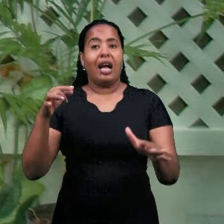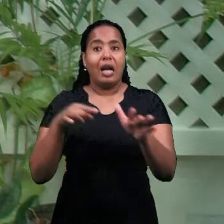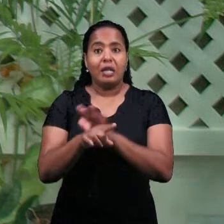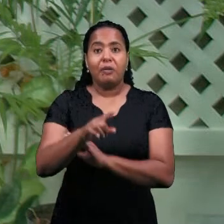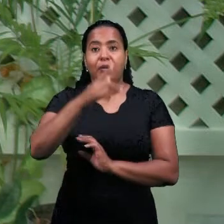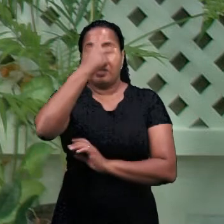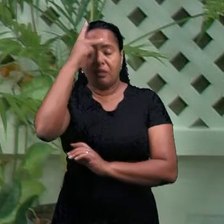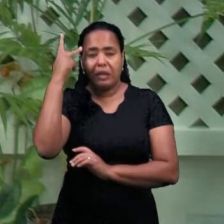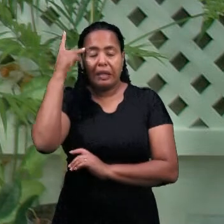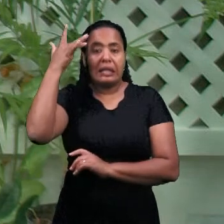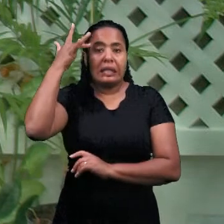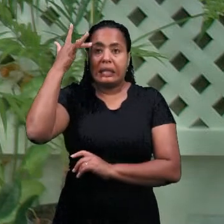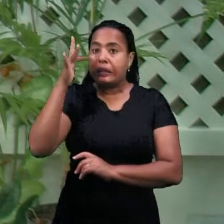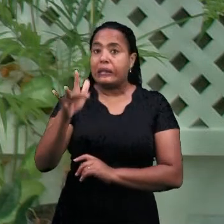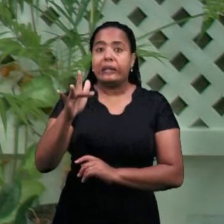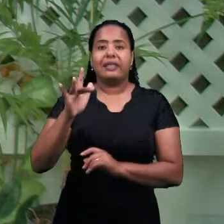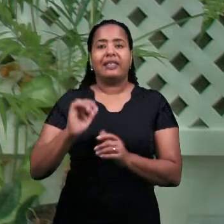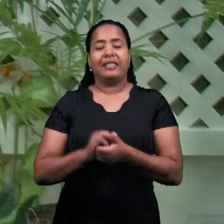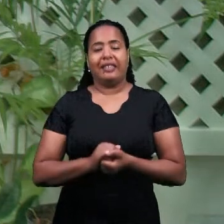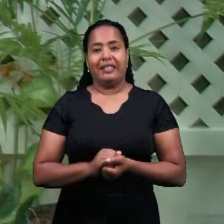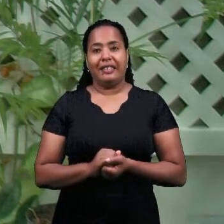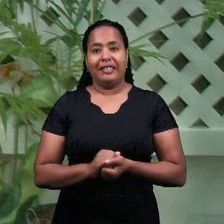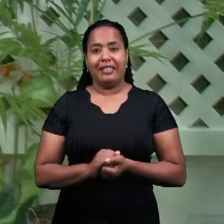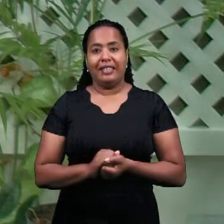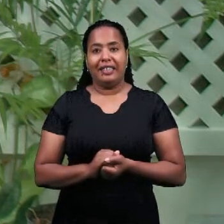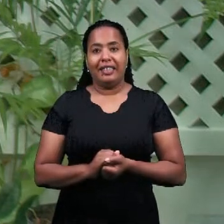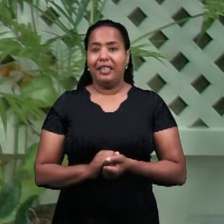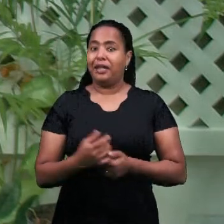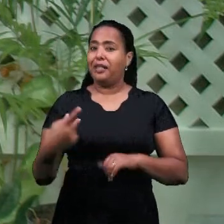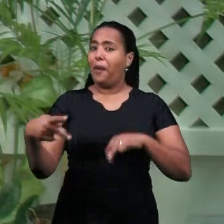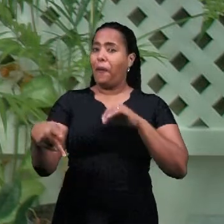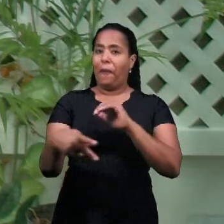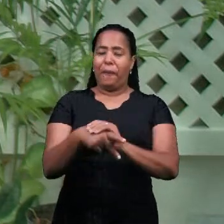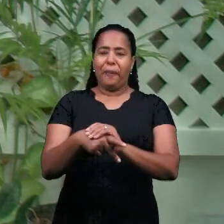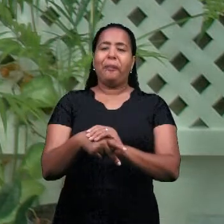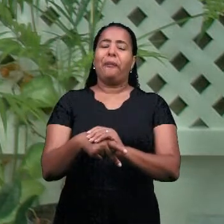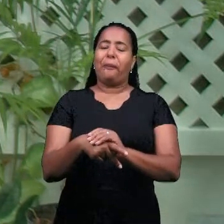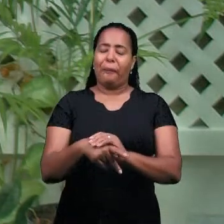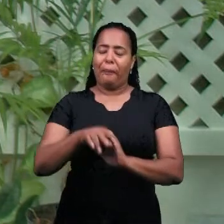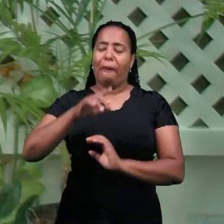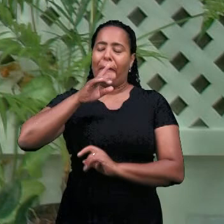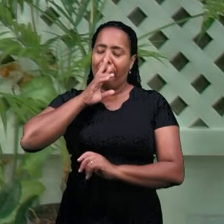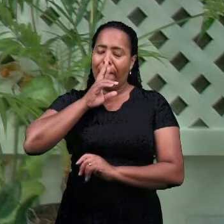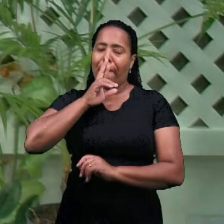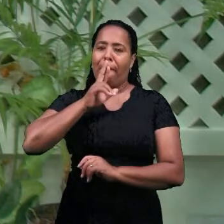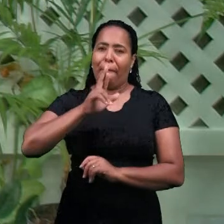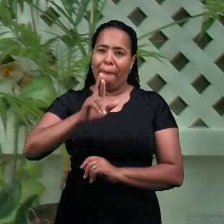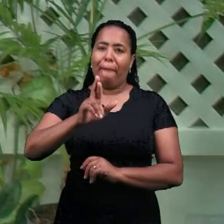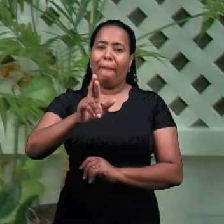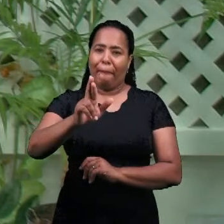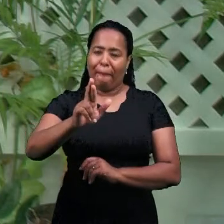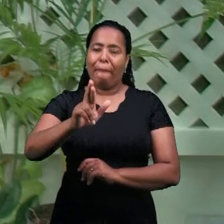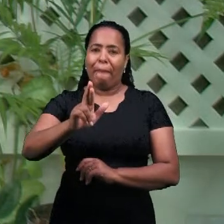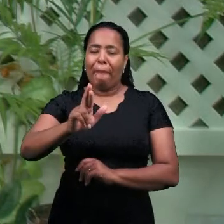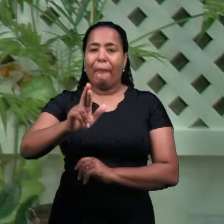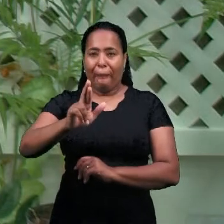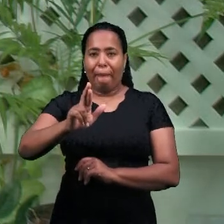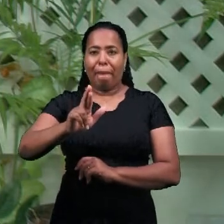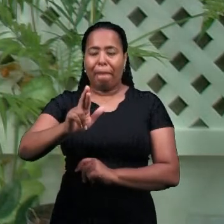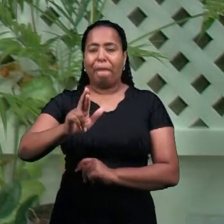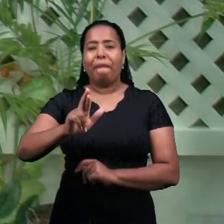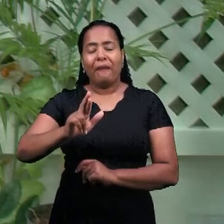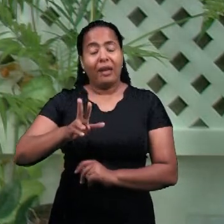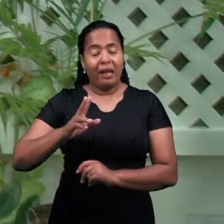les personnes ne comprennent pas, elles sont dans les réponses. Quand tu